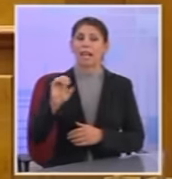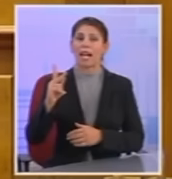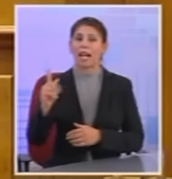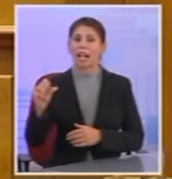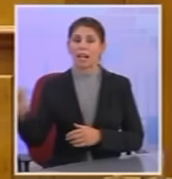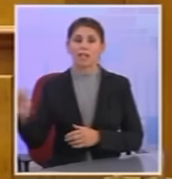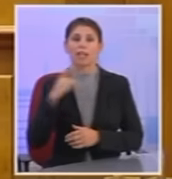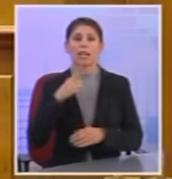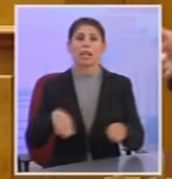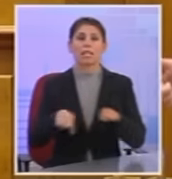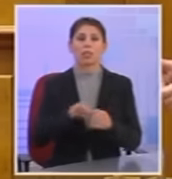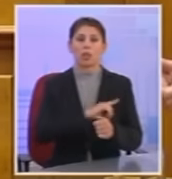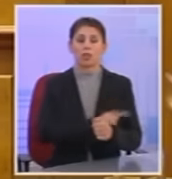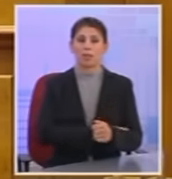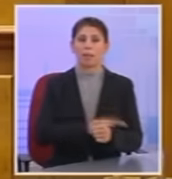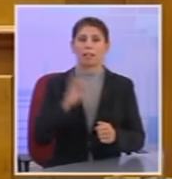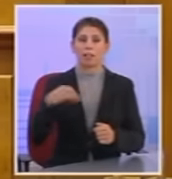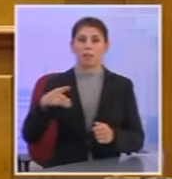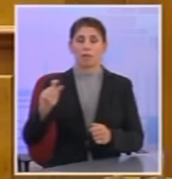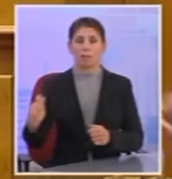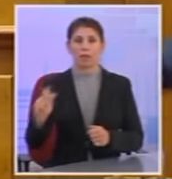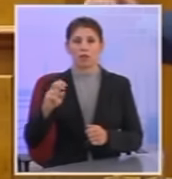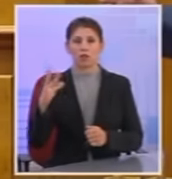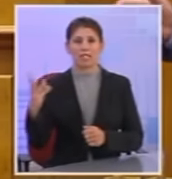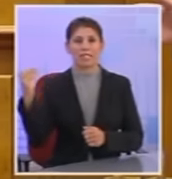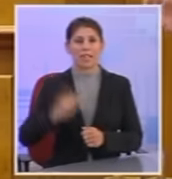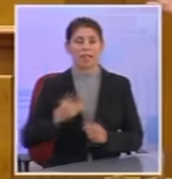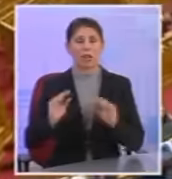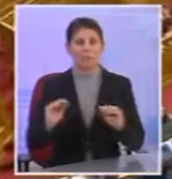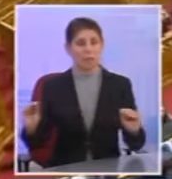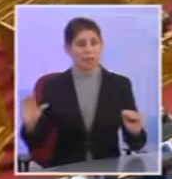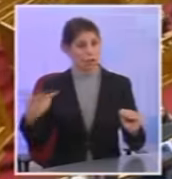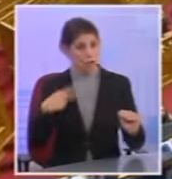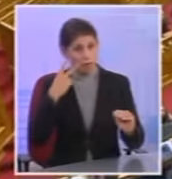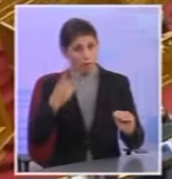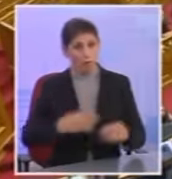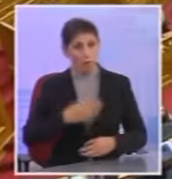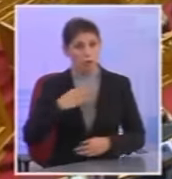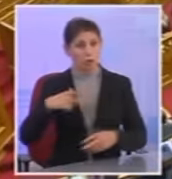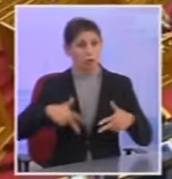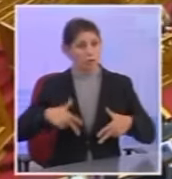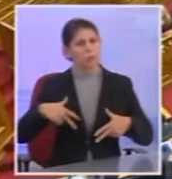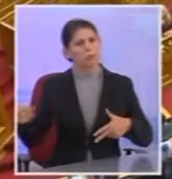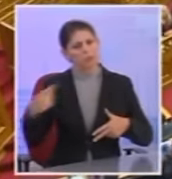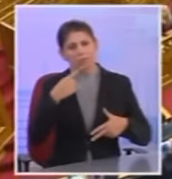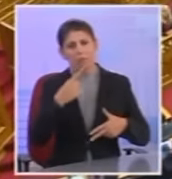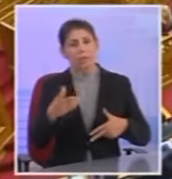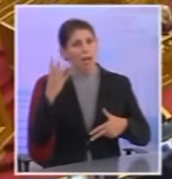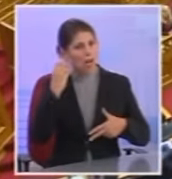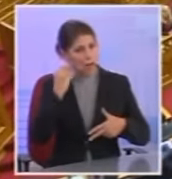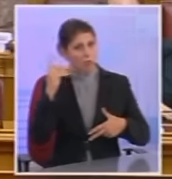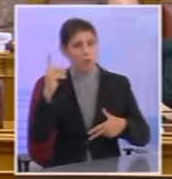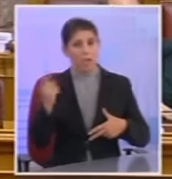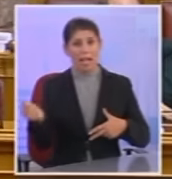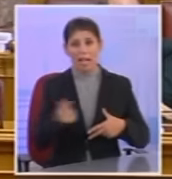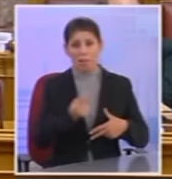και τα ισοδύναμα για το ΦΠΑ 23% στην παιδεία. Και μια και βλέπω και τον κύριο Υπουργό, να σας πω ότι σας ακούσαμε σε μια